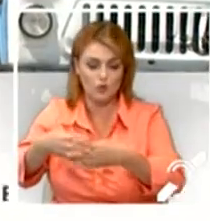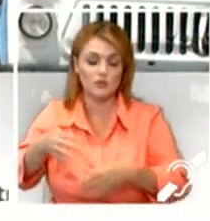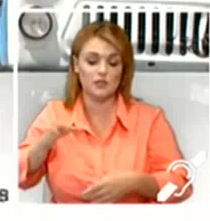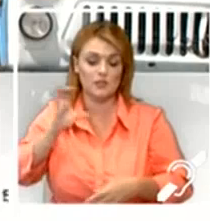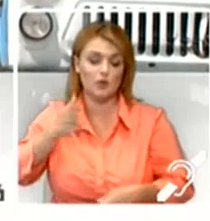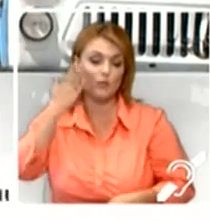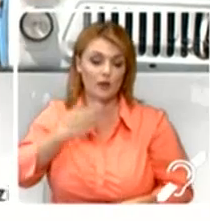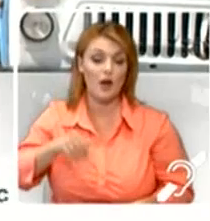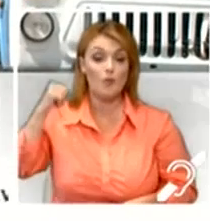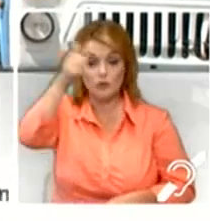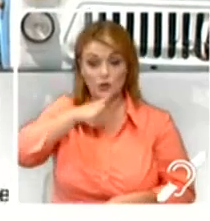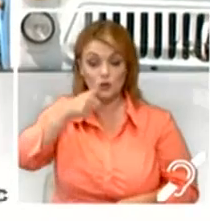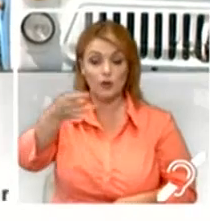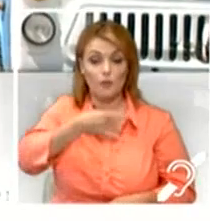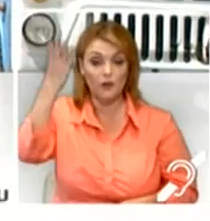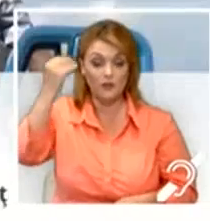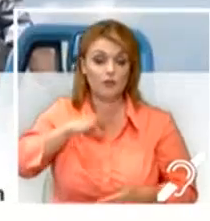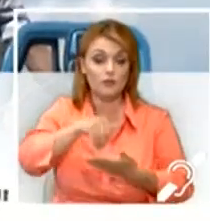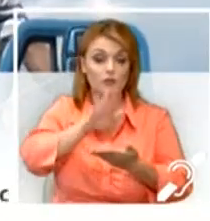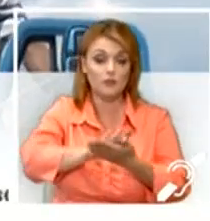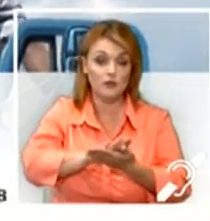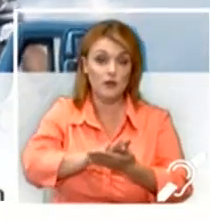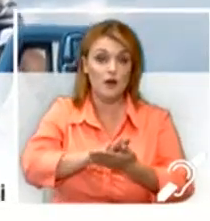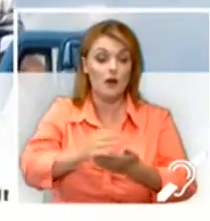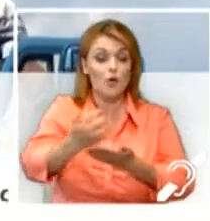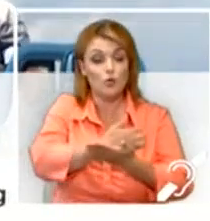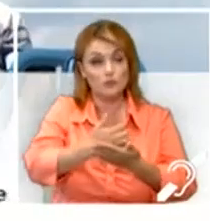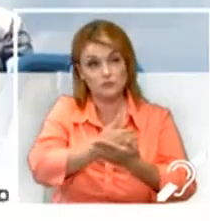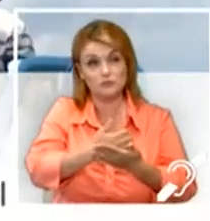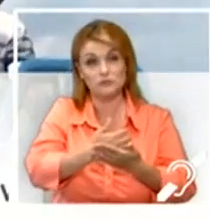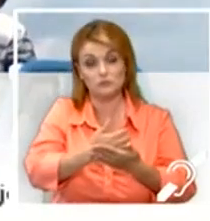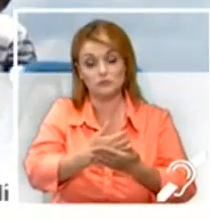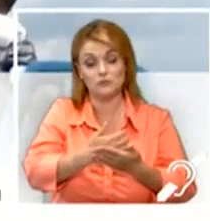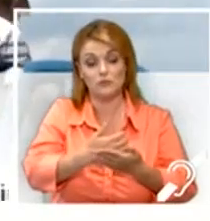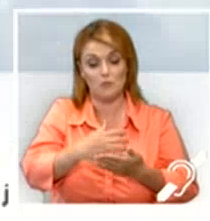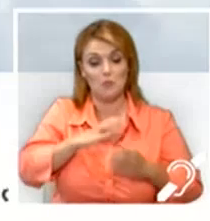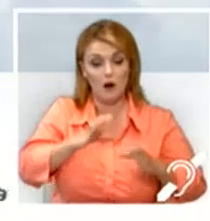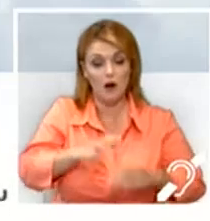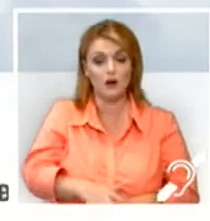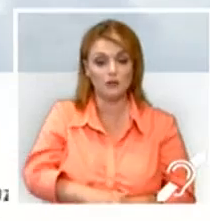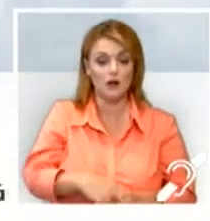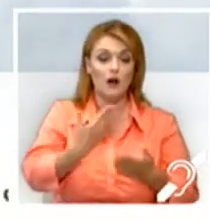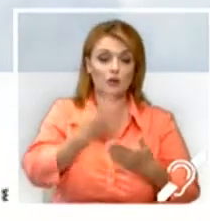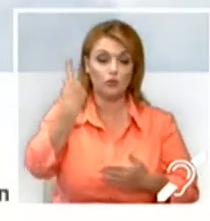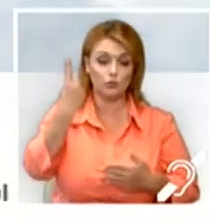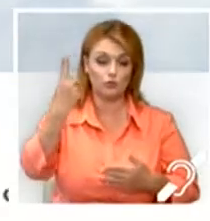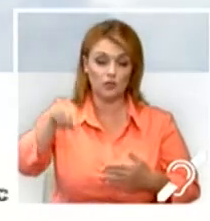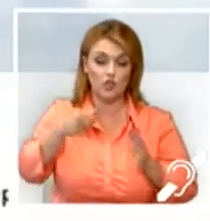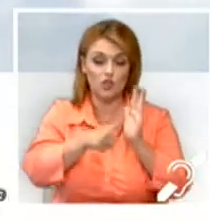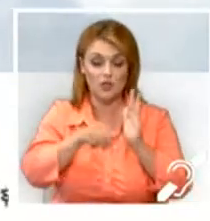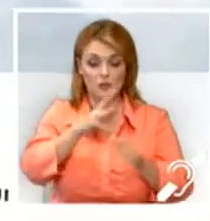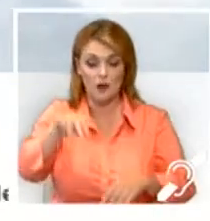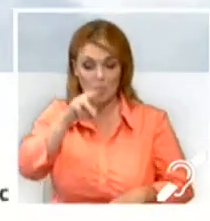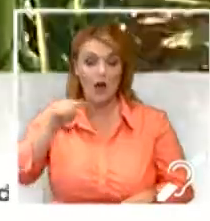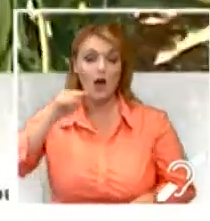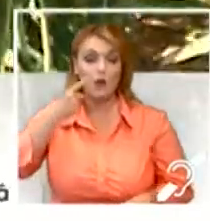Anul trecut în Republica Moldova a fost înregistrată o recoltă record de cereale, în special la grâu de aproximativ 1,6 milioane de tone, iar la